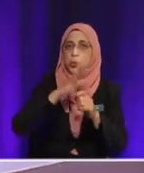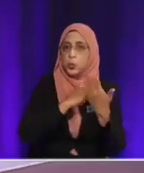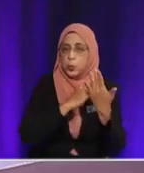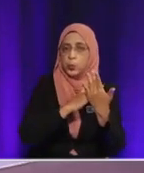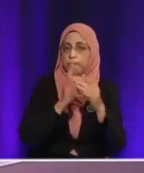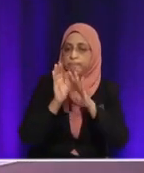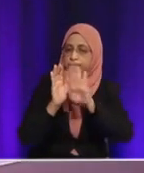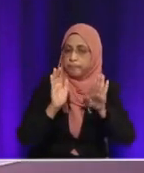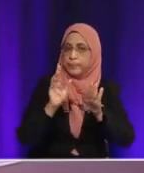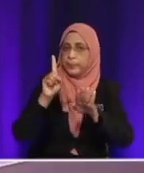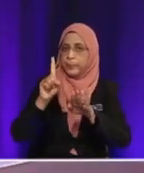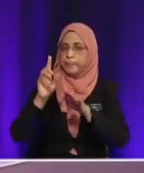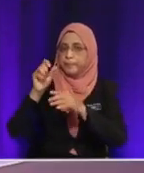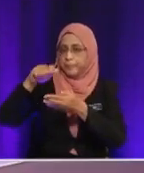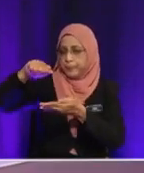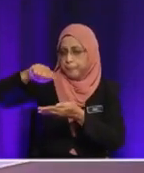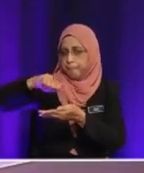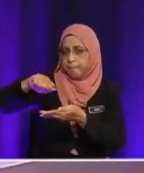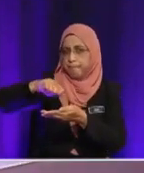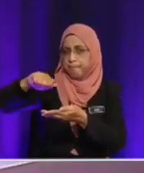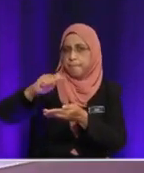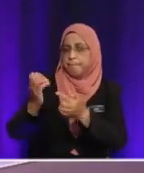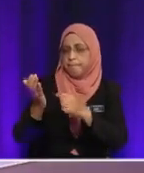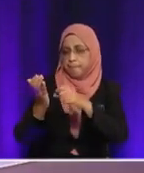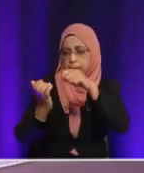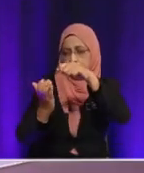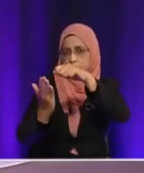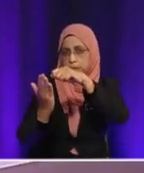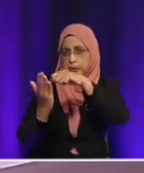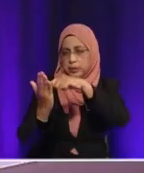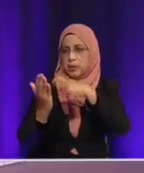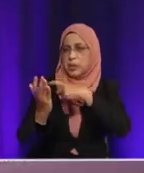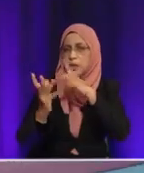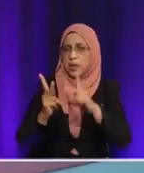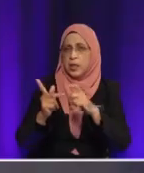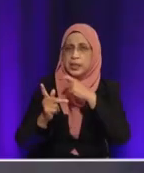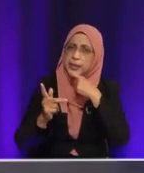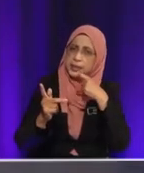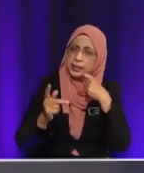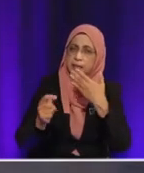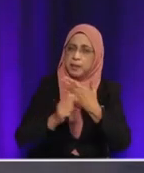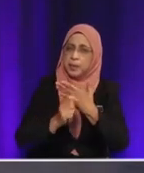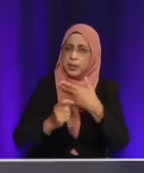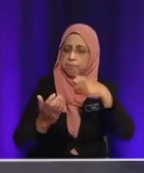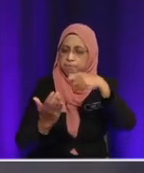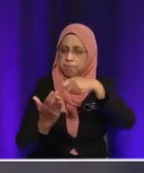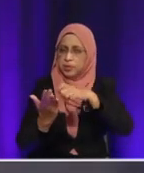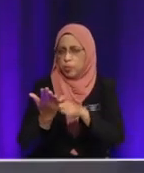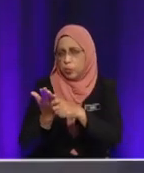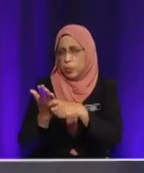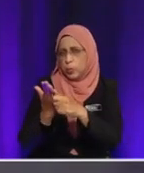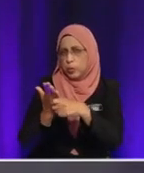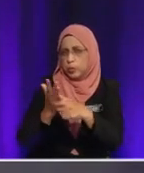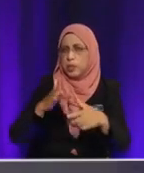mulakan urutan. Okey, baik. Mulakan urutan. Kalau dah bahagian tu kering, kita tambah lagi. Oh, tambah lagi lotion. Tambah kalau lagi kering. Kalau kering